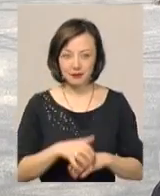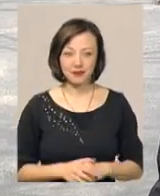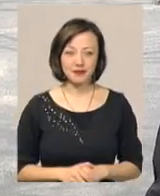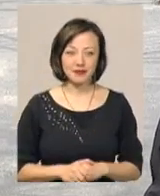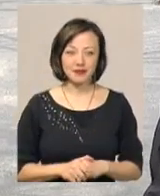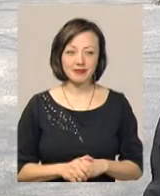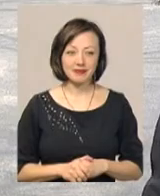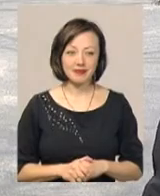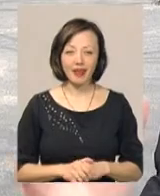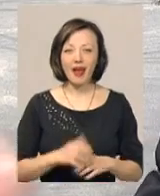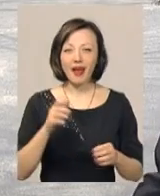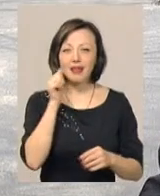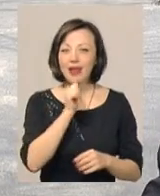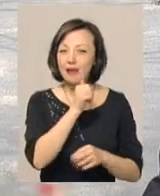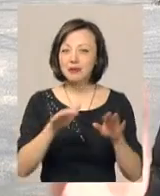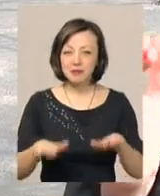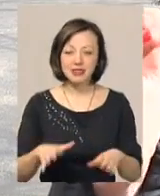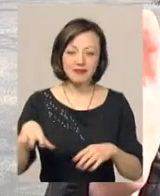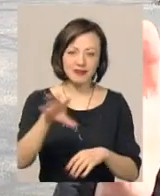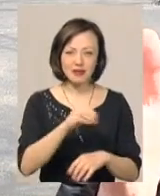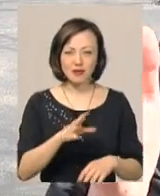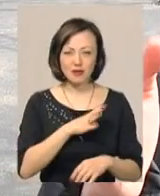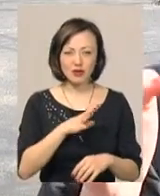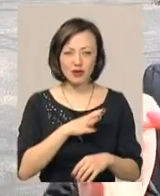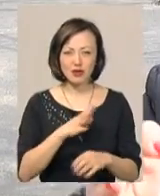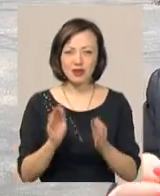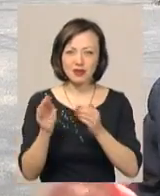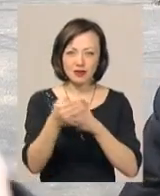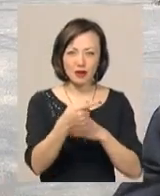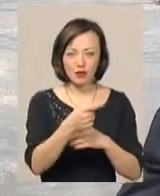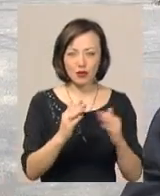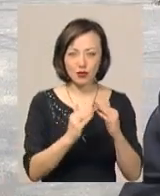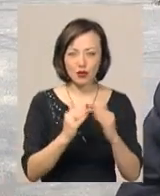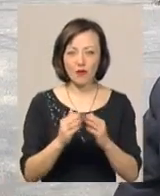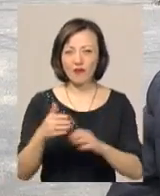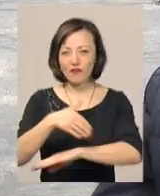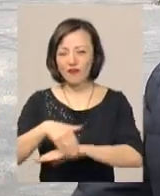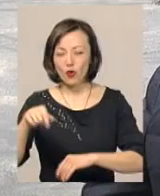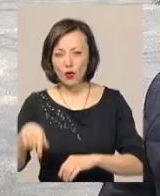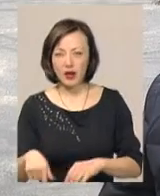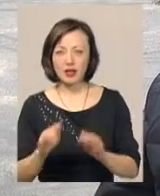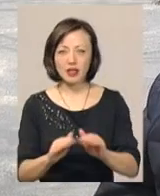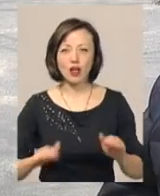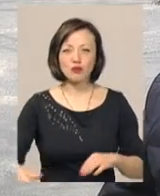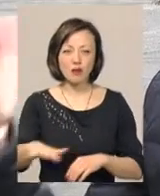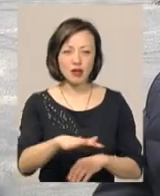таке таємне місце. Тобто це було везде. Було ось там за тою прибудовою, було в дворі, на